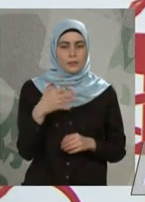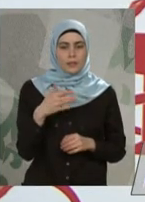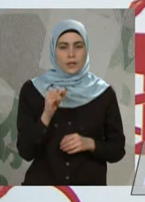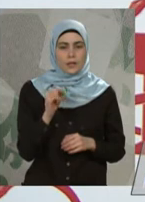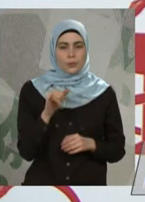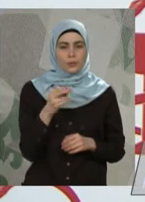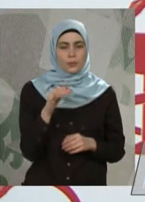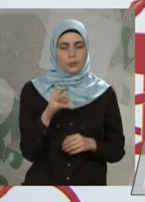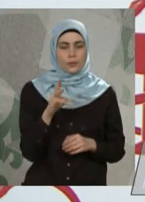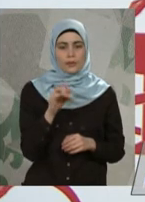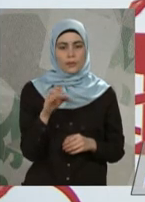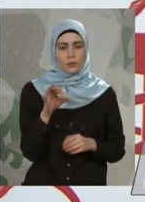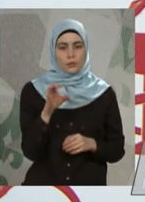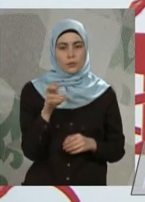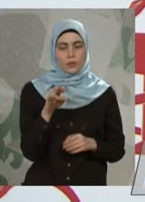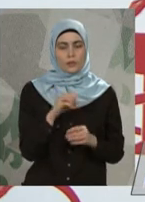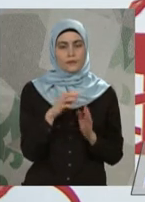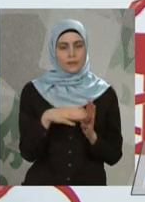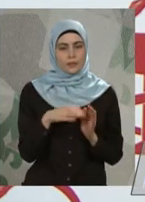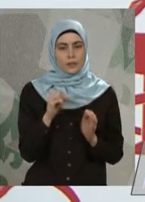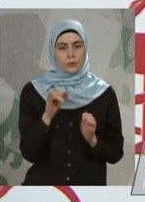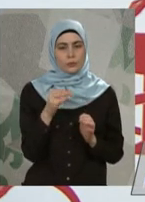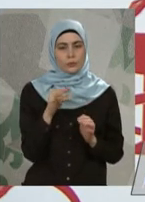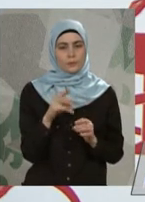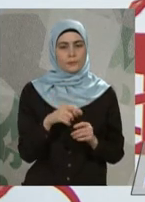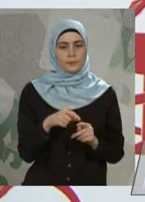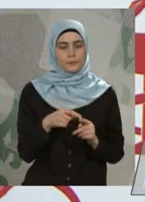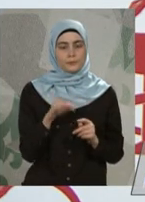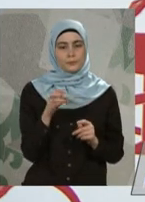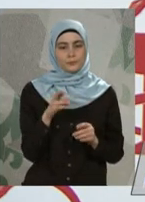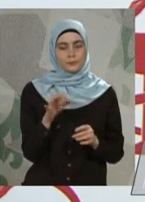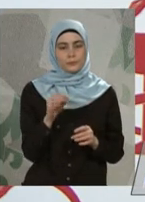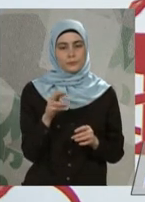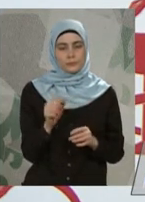не состоялось 19 аукционов. На общую сумму